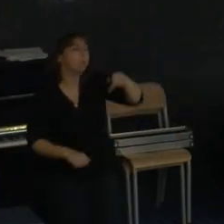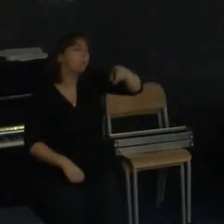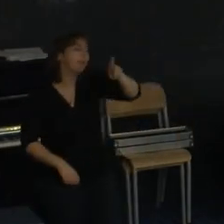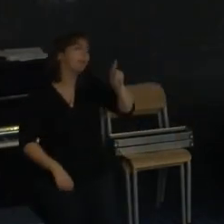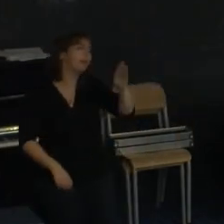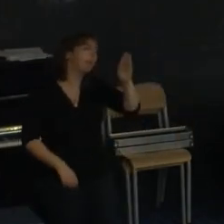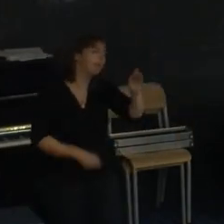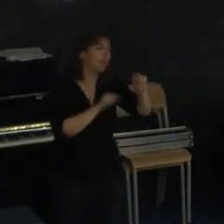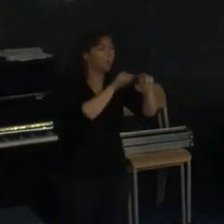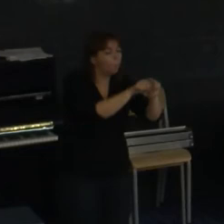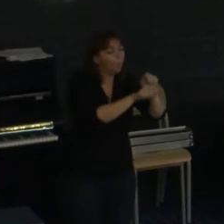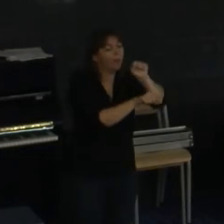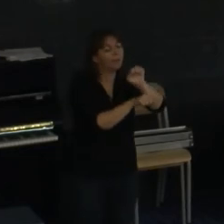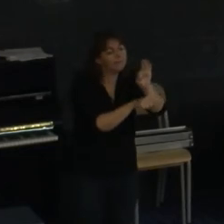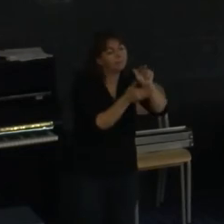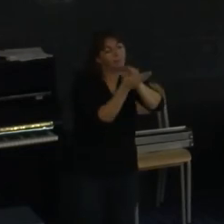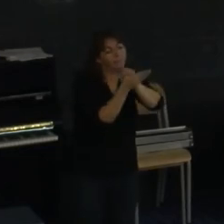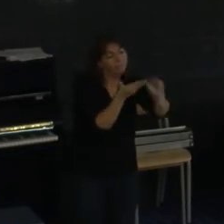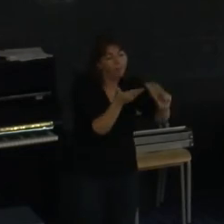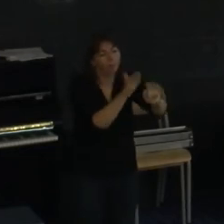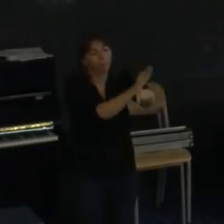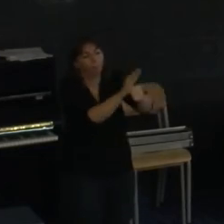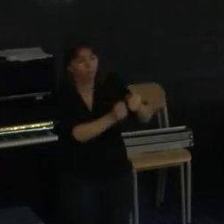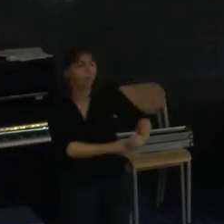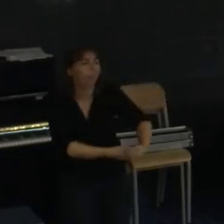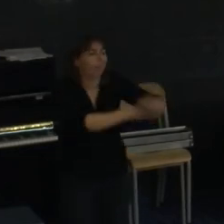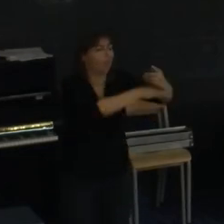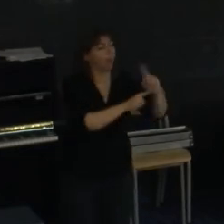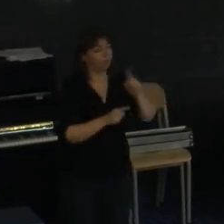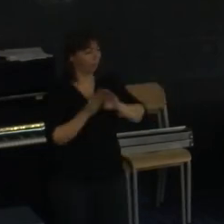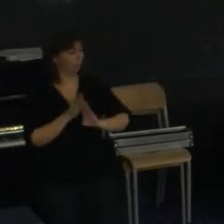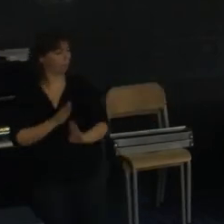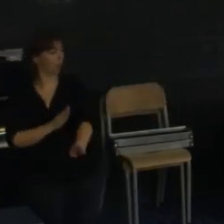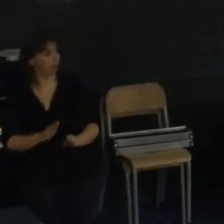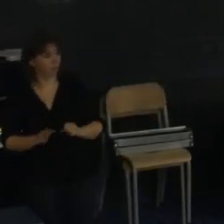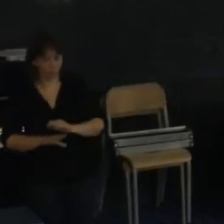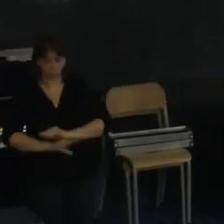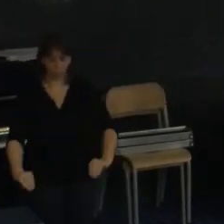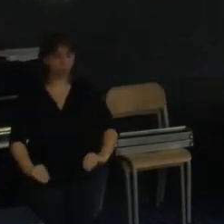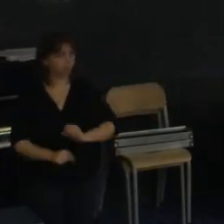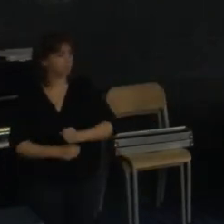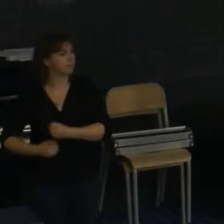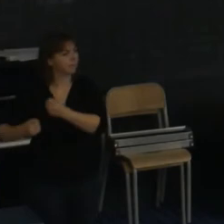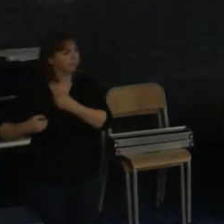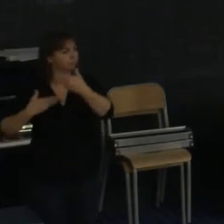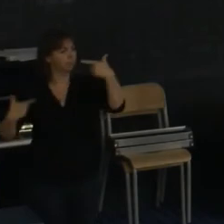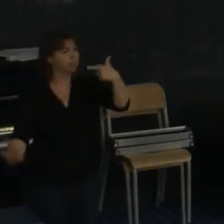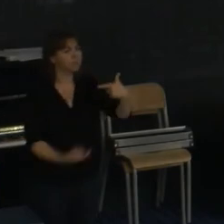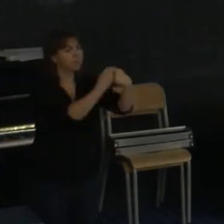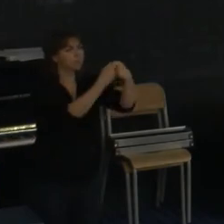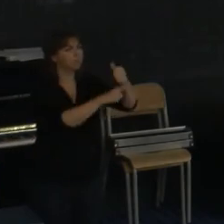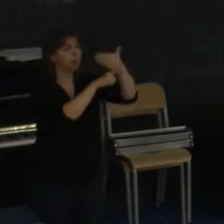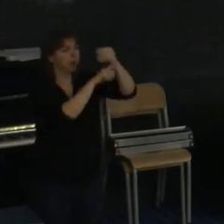le code existant et redémarrer mon script. Mais ici, je peux le faire à chaud. Ça, c'est intéressant. Et maintenant, je peux enfin